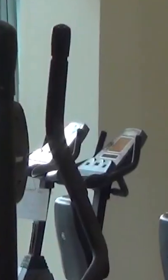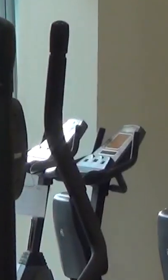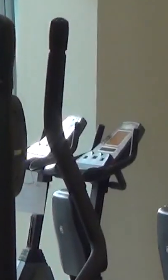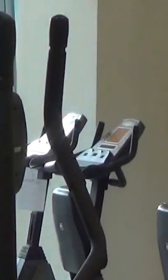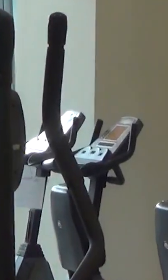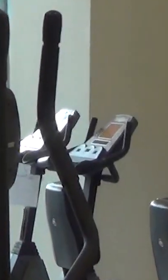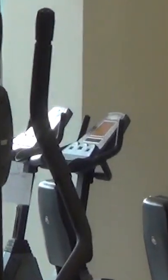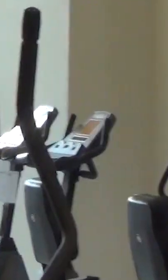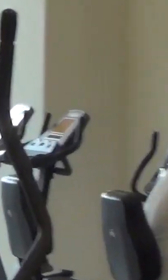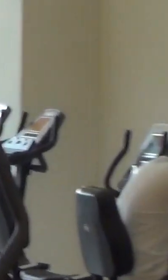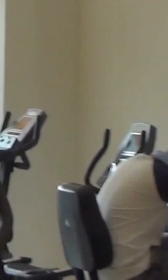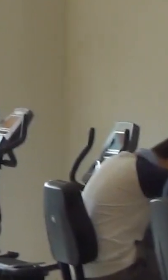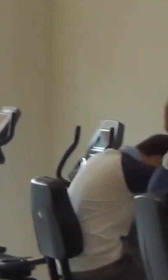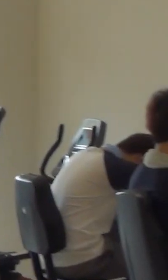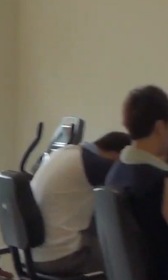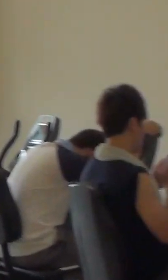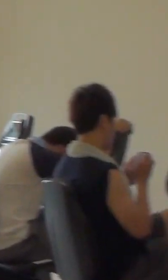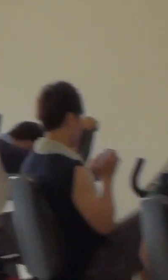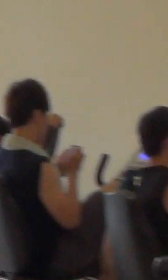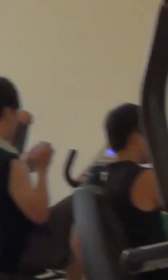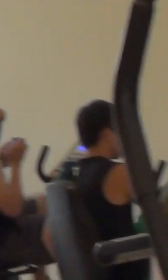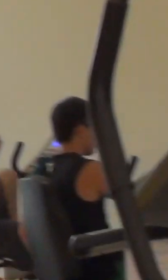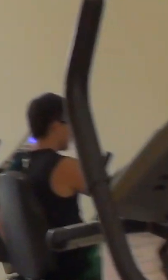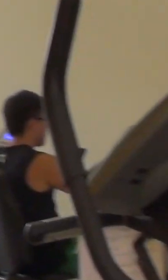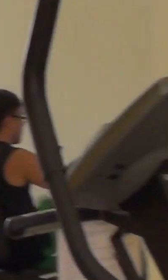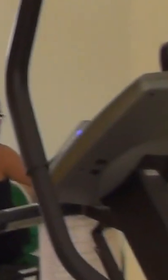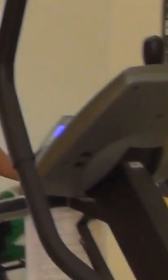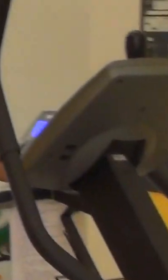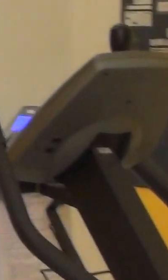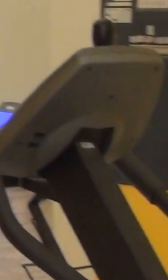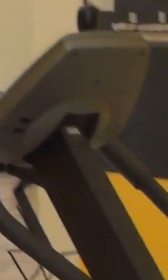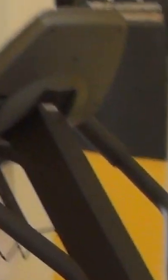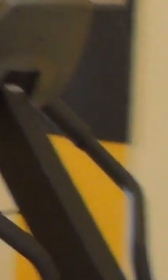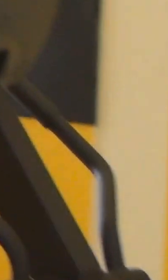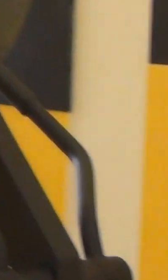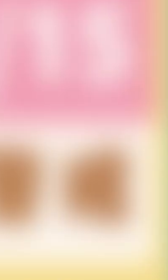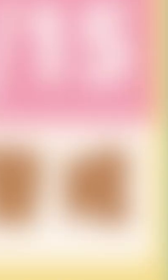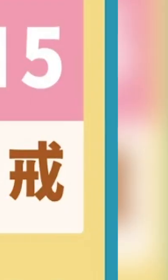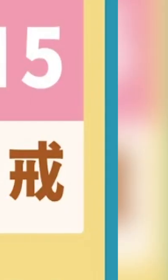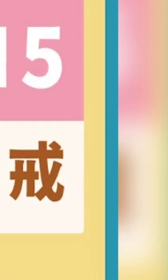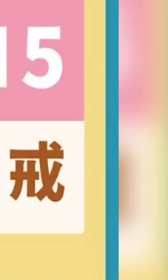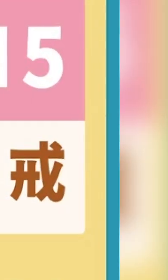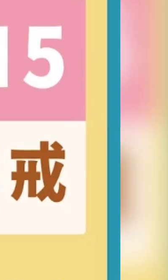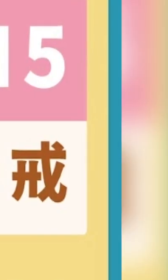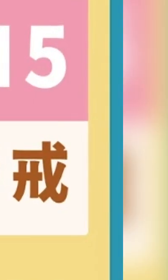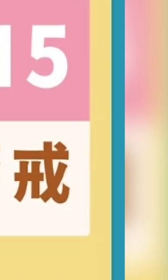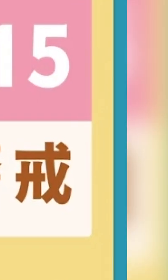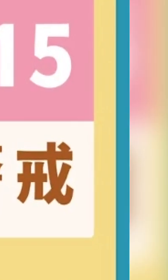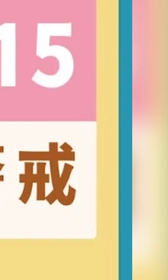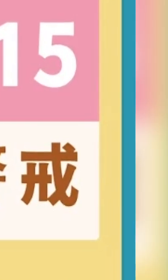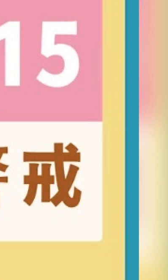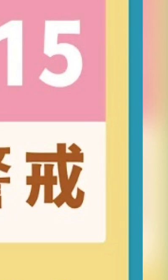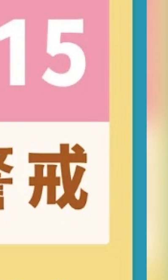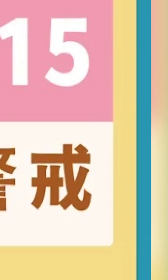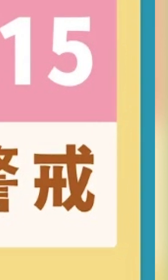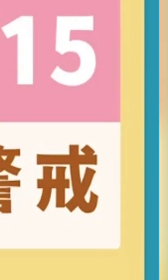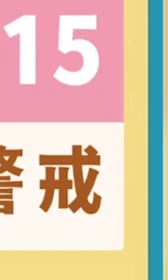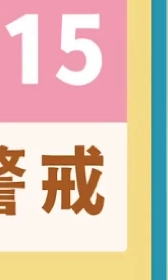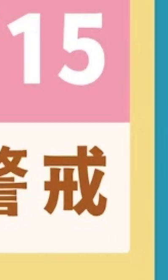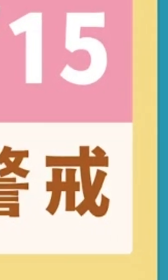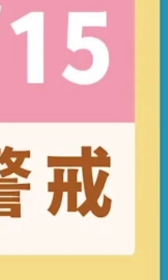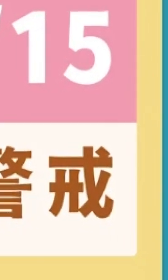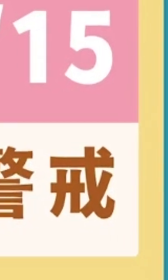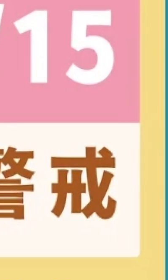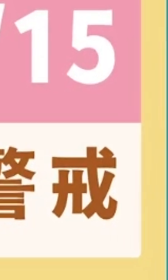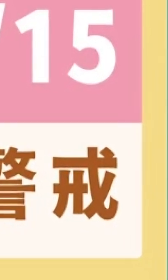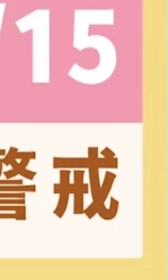唱，也终于不用再戴着口罩运动，喘得上气不接下气了。指挥中心今天宣布，下月二日起仍维